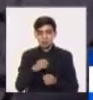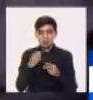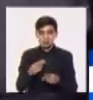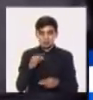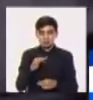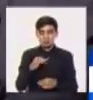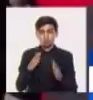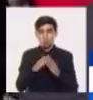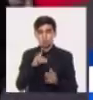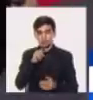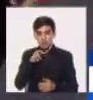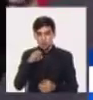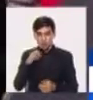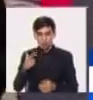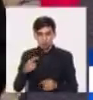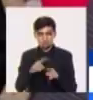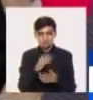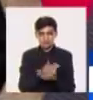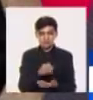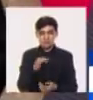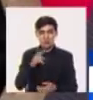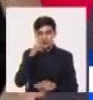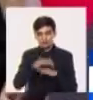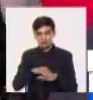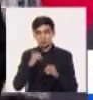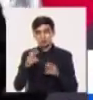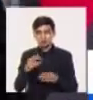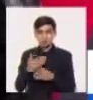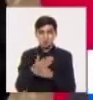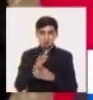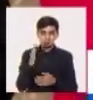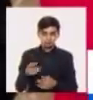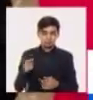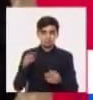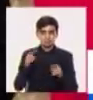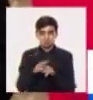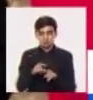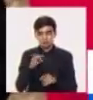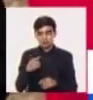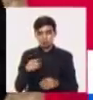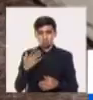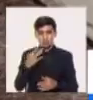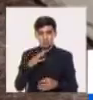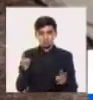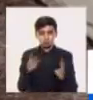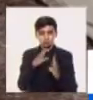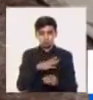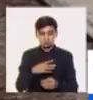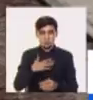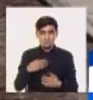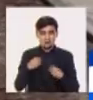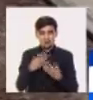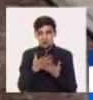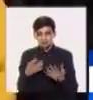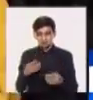Я залогке қойып отырым. Әкімнен қай жақтан болса да бізге қандай көмек бар. Енді мына қанша затымыз күйіп кеттір. Сонымен қатар